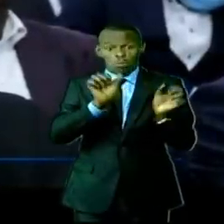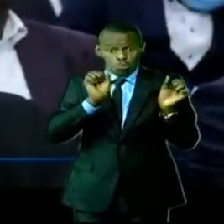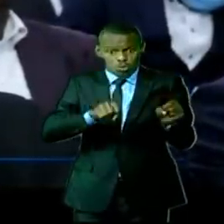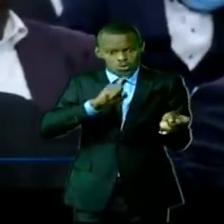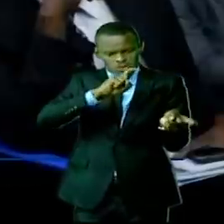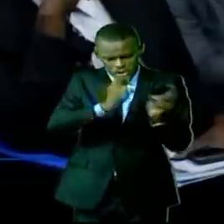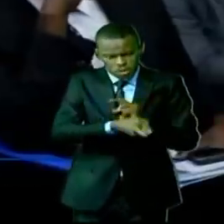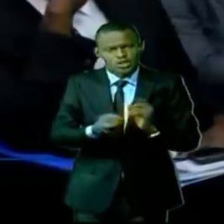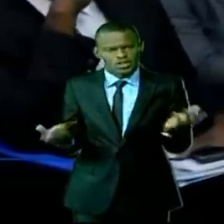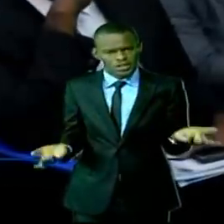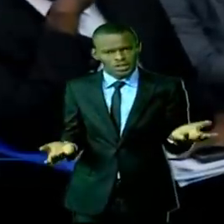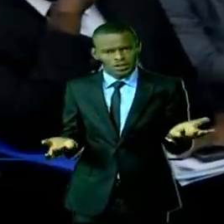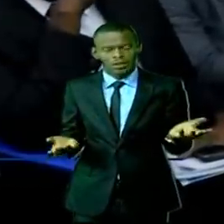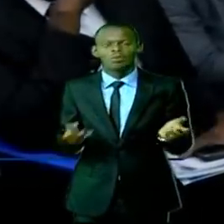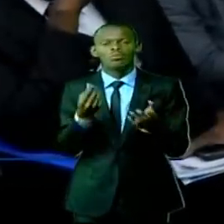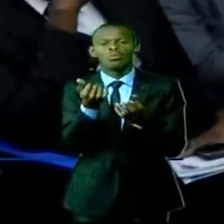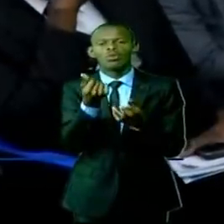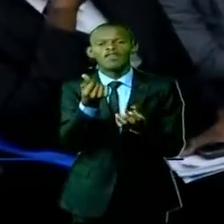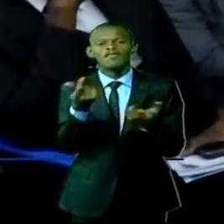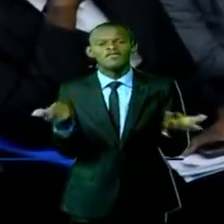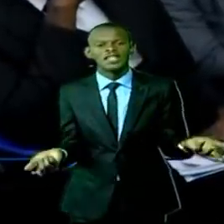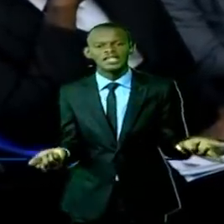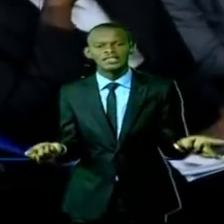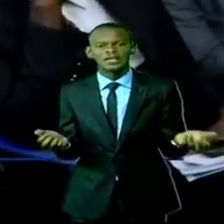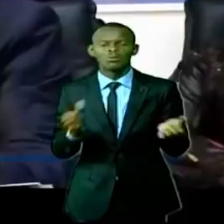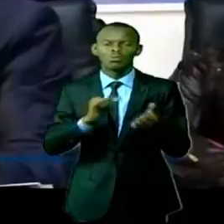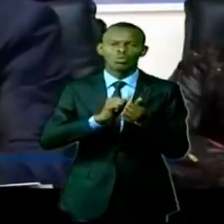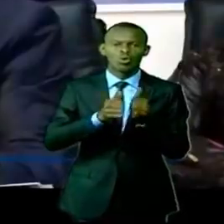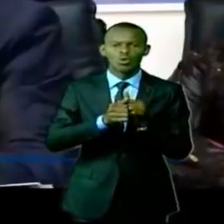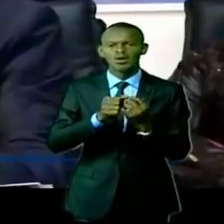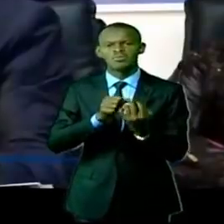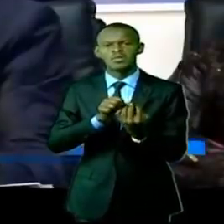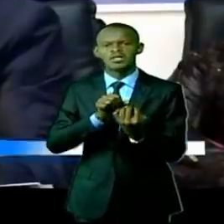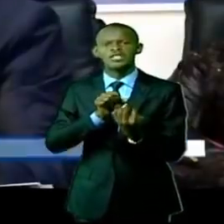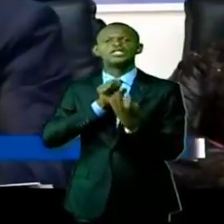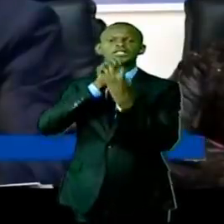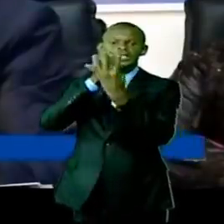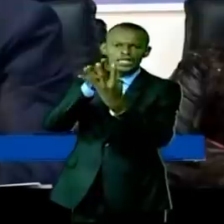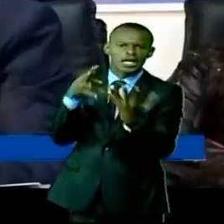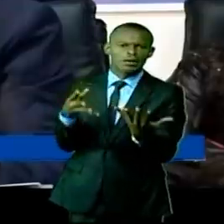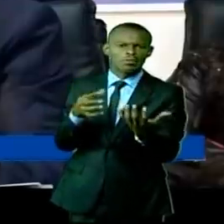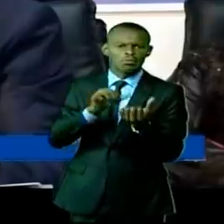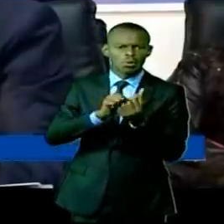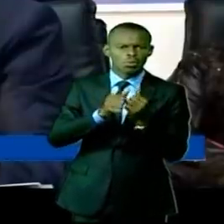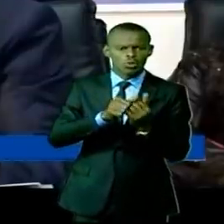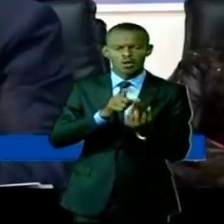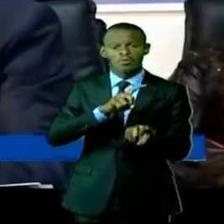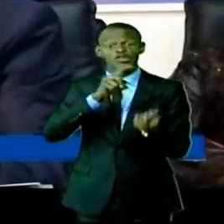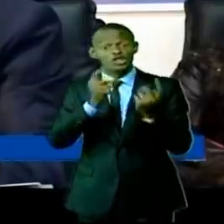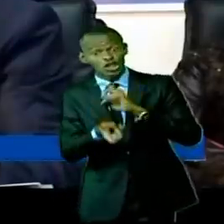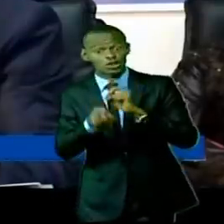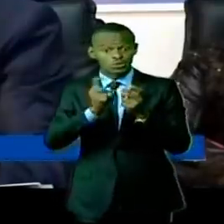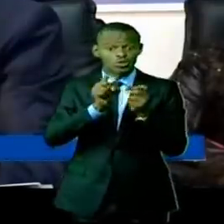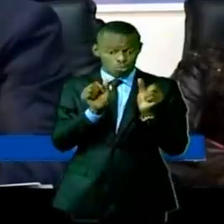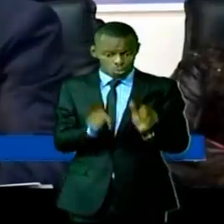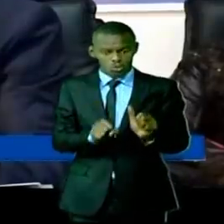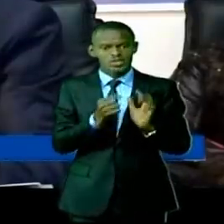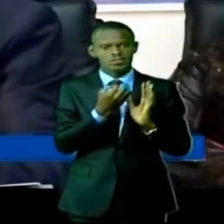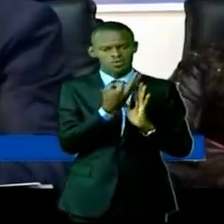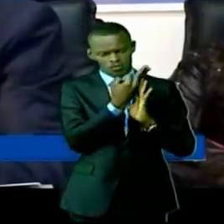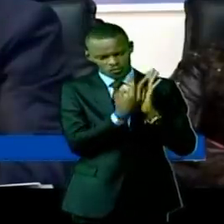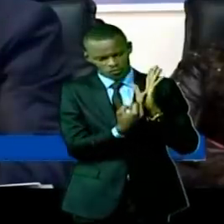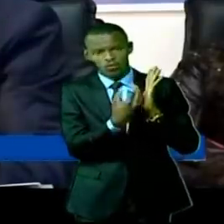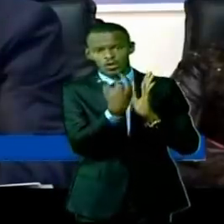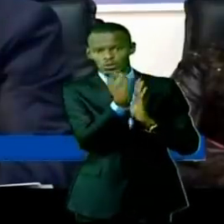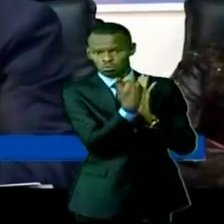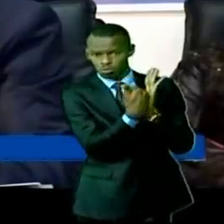sanitaires, les contraintes climatiques et sécuritaires. Cette feuille de route fera l'objet d'une mise à jour à l'issue de la